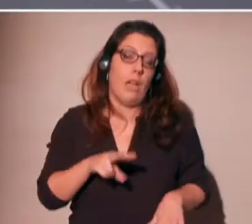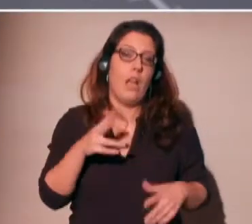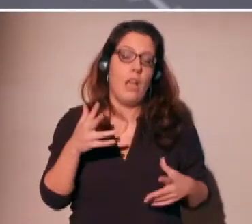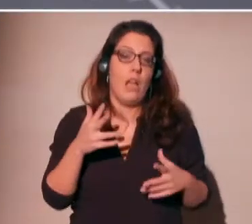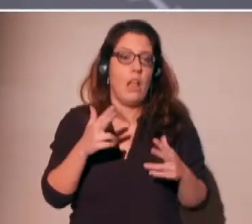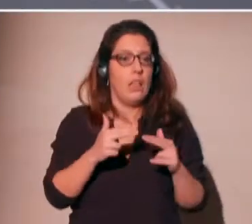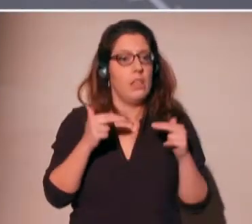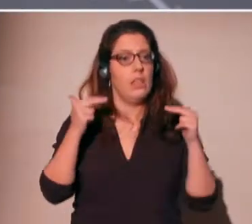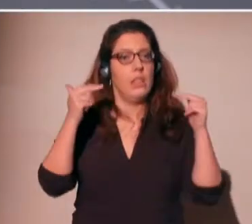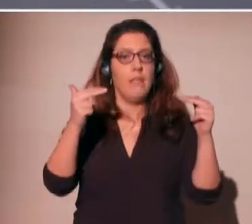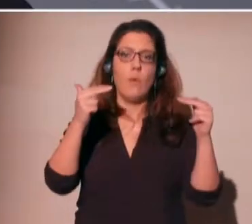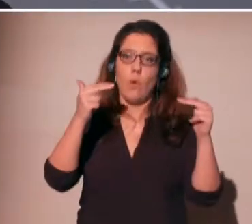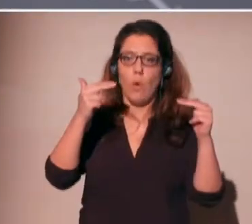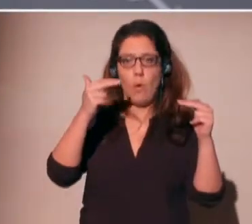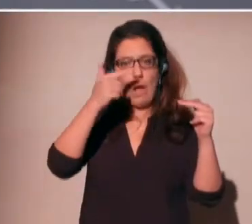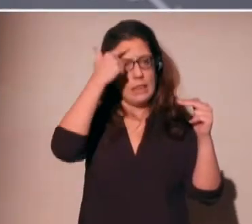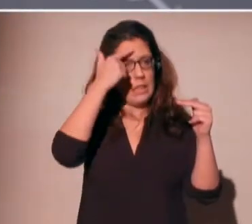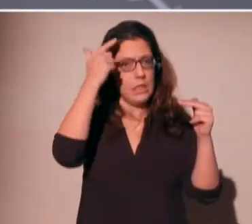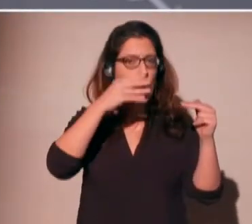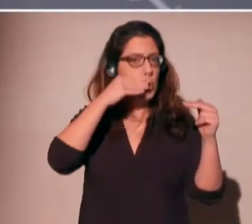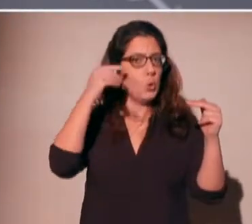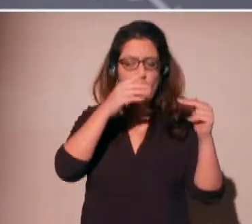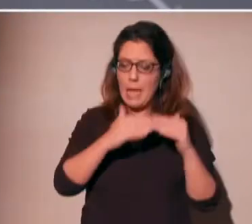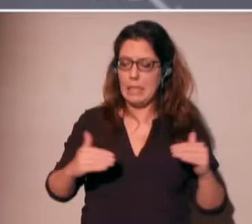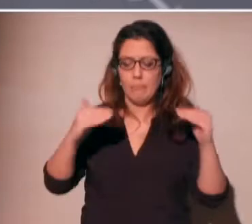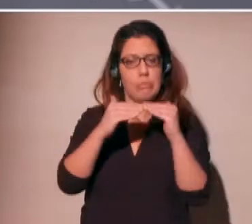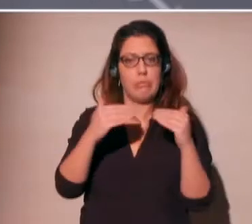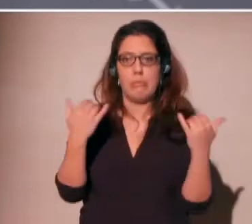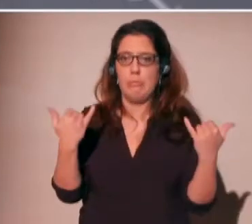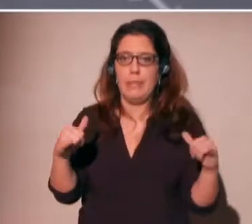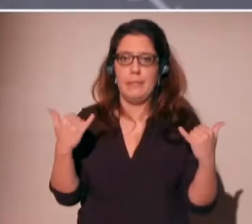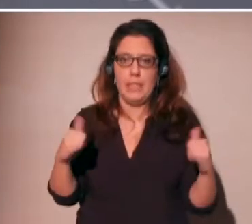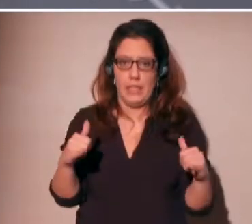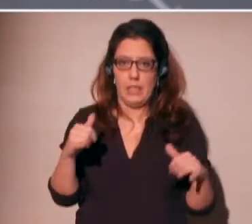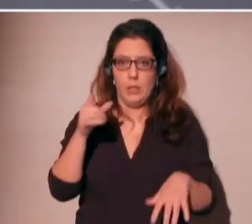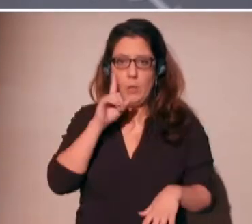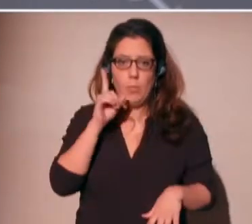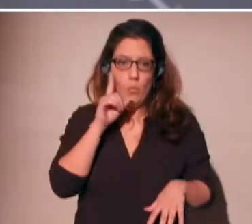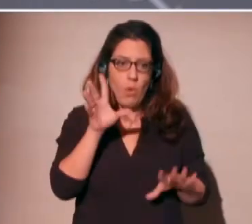niveau d'intelligence humaine avec ce type de système d'apprentissage profond.